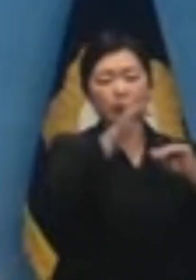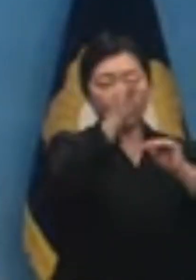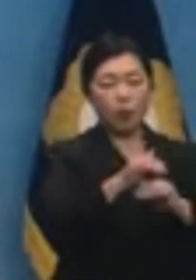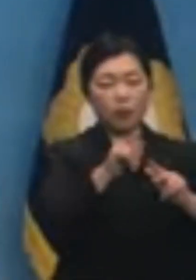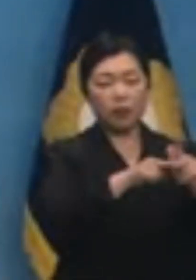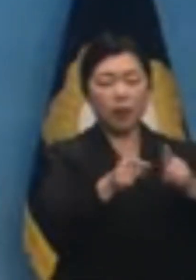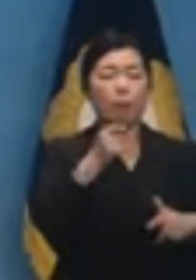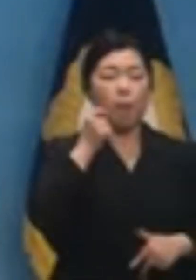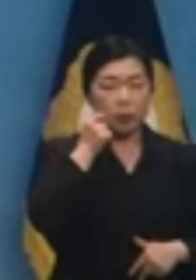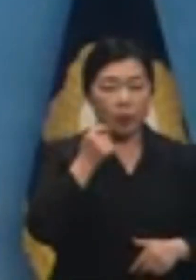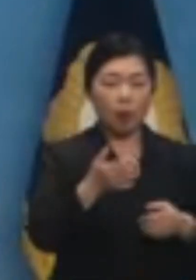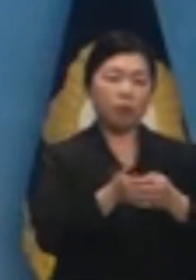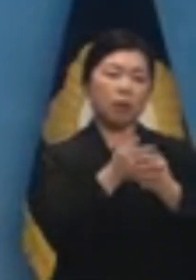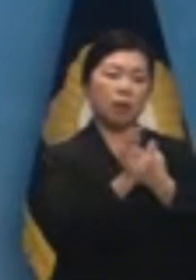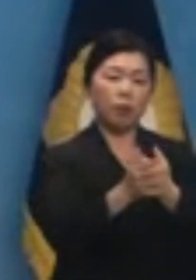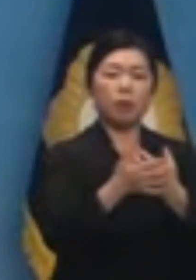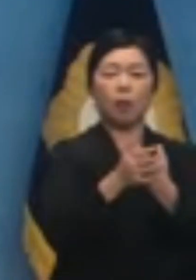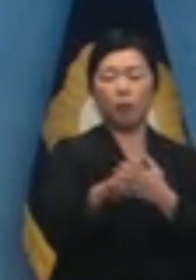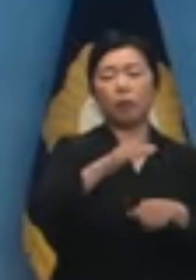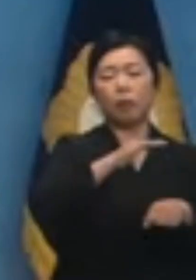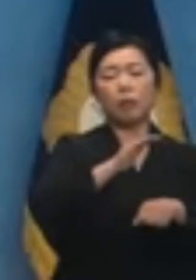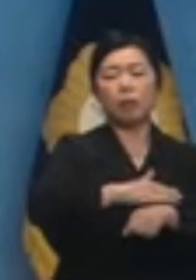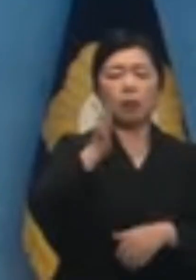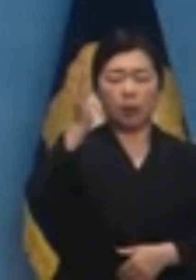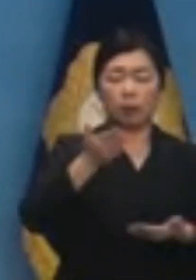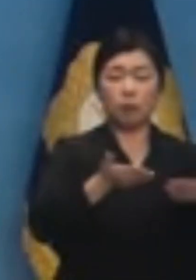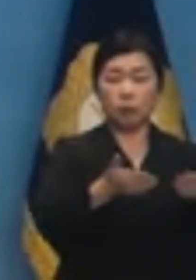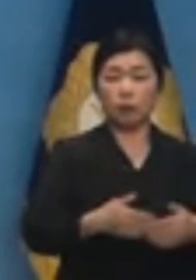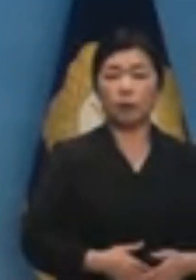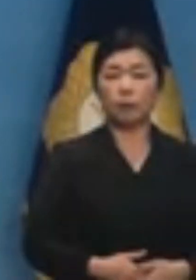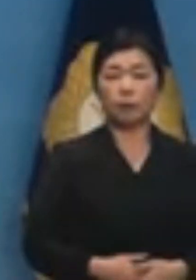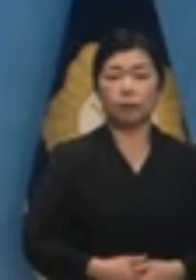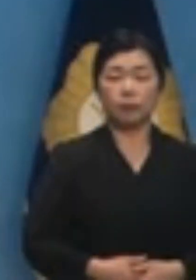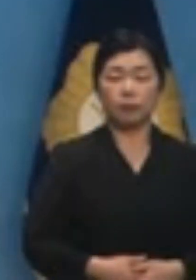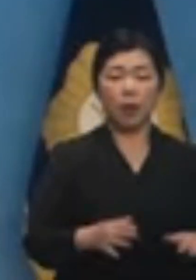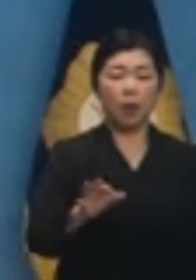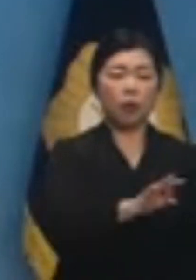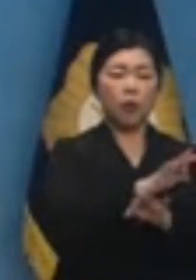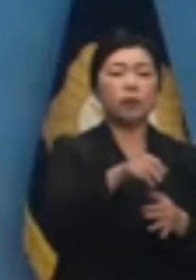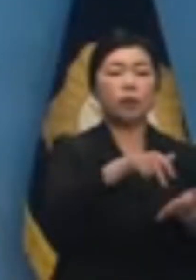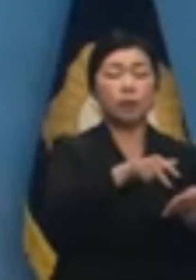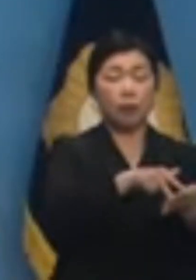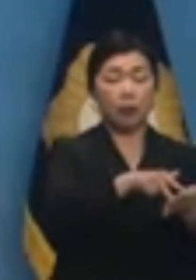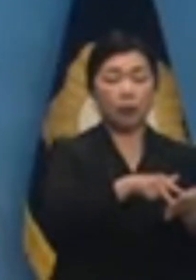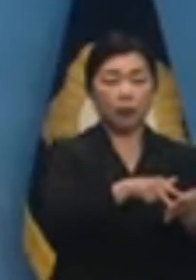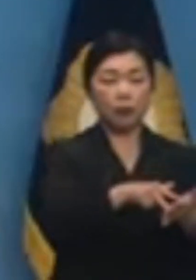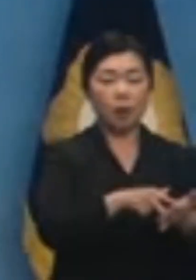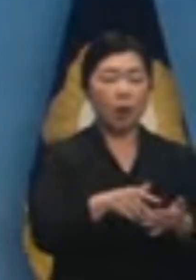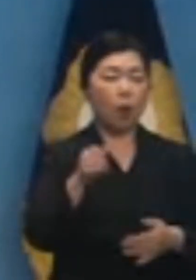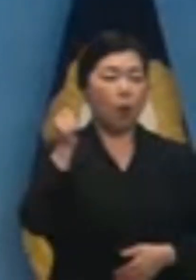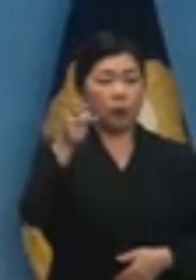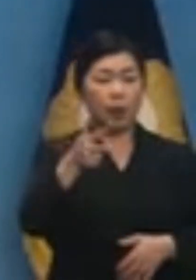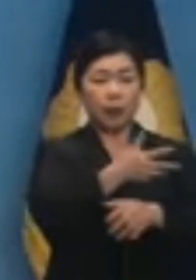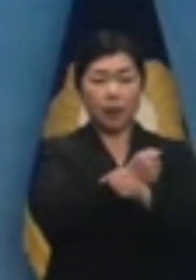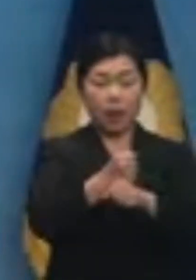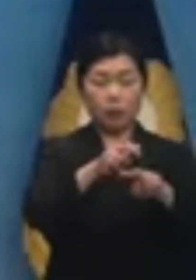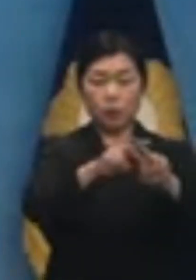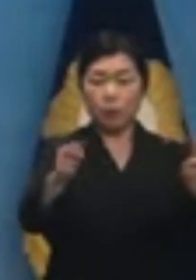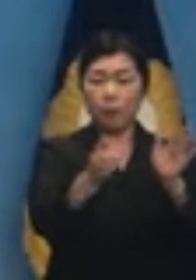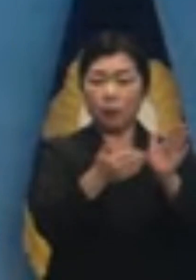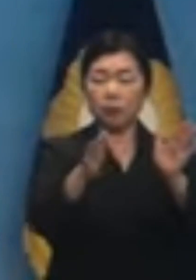못한 외국 주장입니다. 경제학의 관점에서 호텔 예약을 취소했더라도 경제는 성장할 수